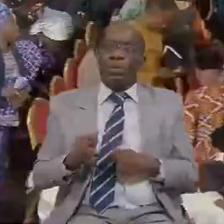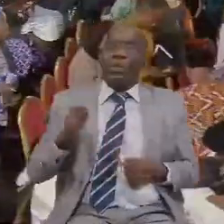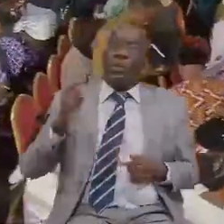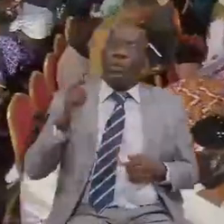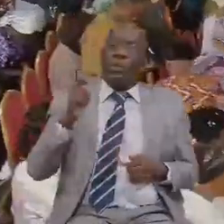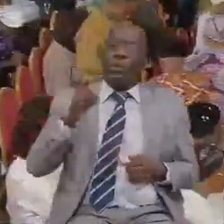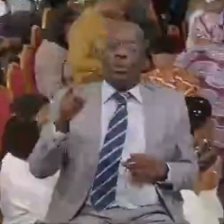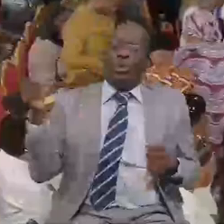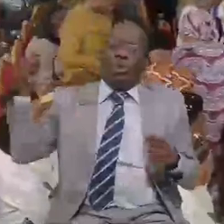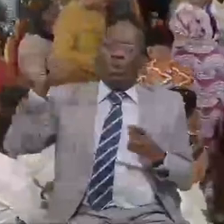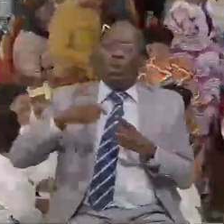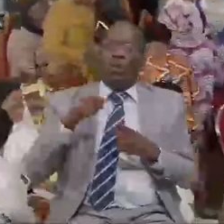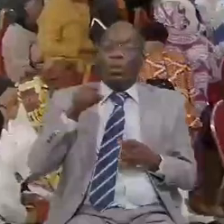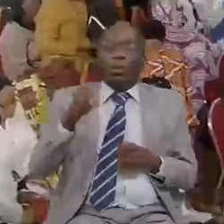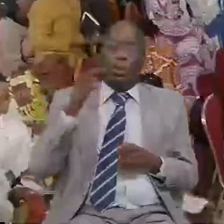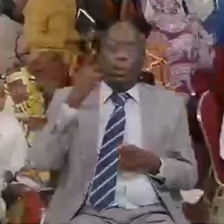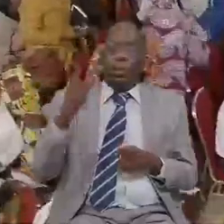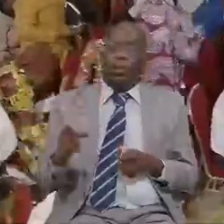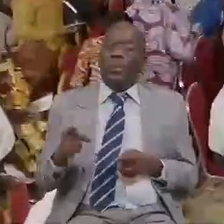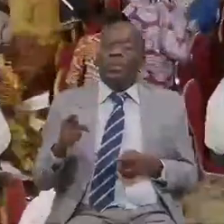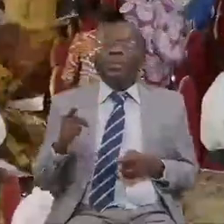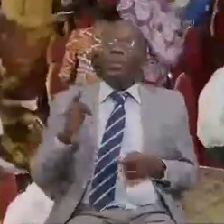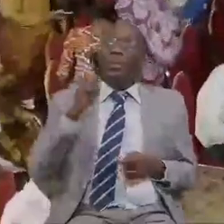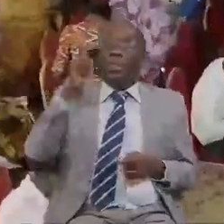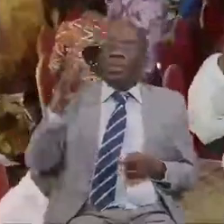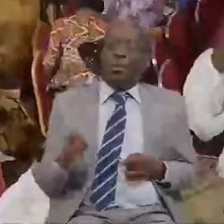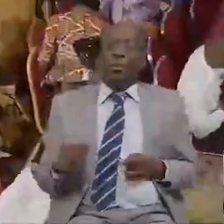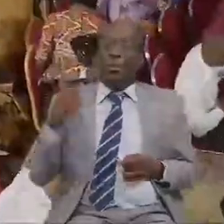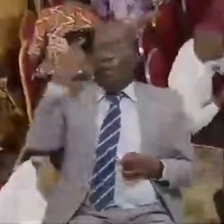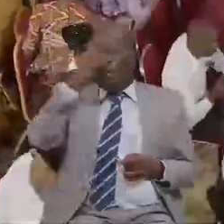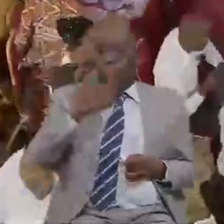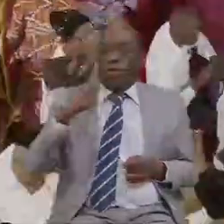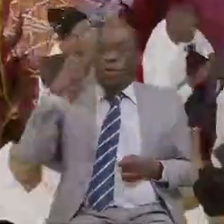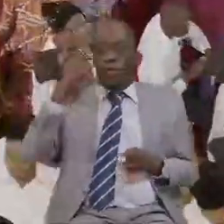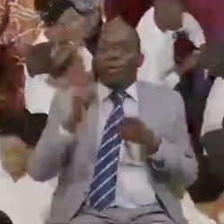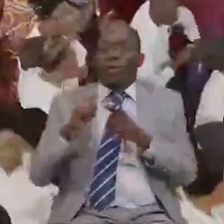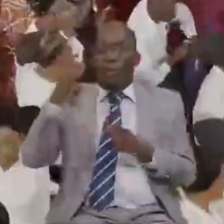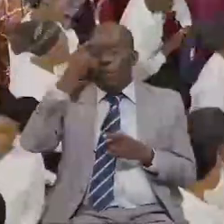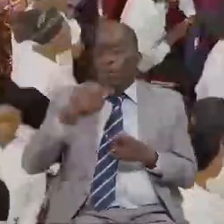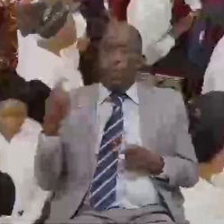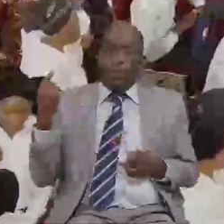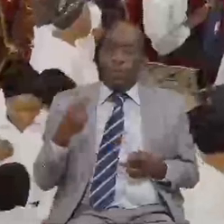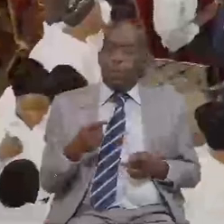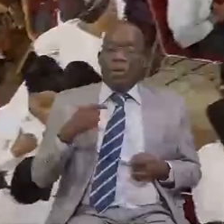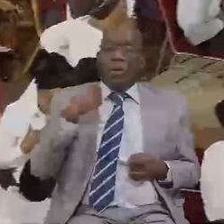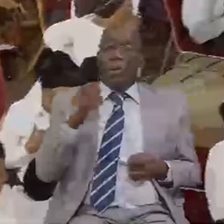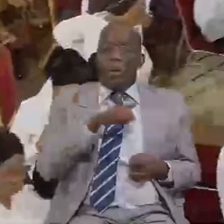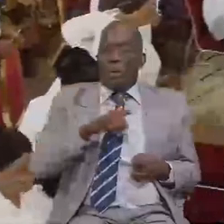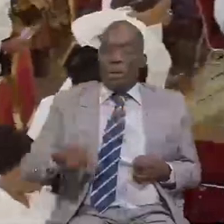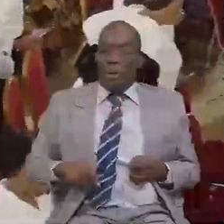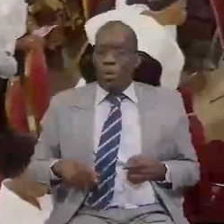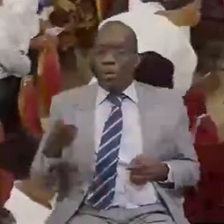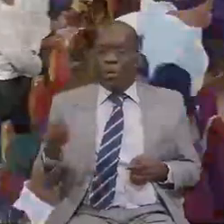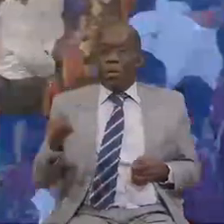que tu le vois face à face. Parle au Seigneur. La transformation dont nous